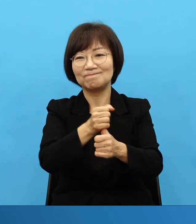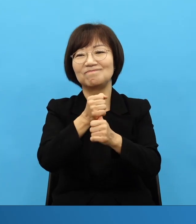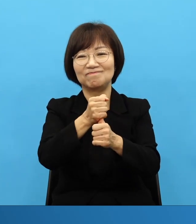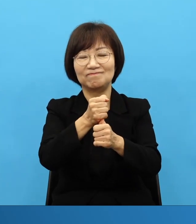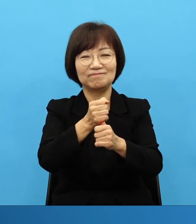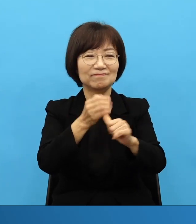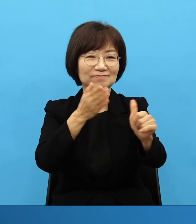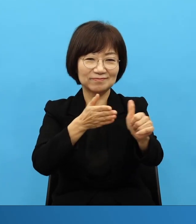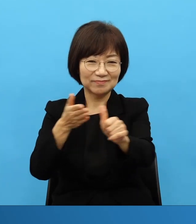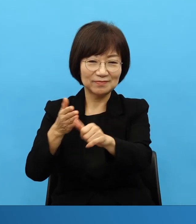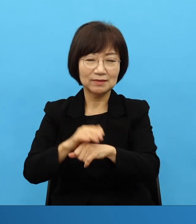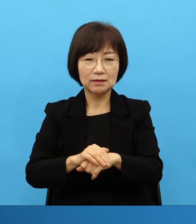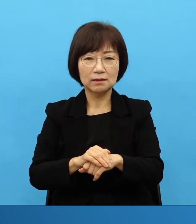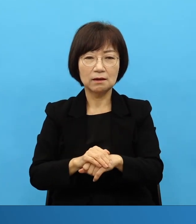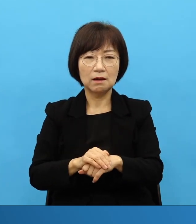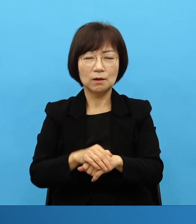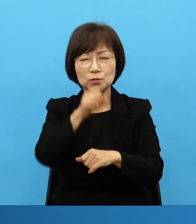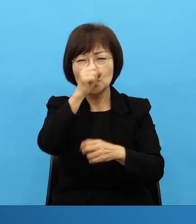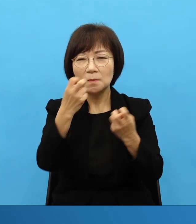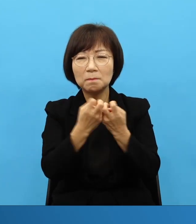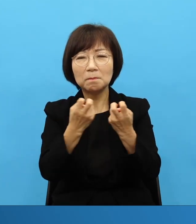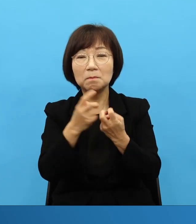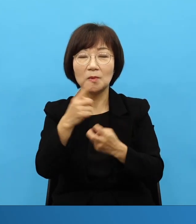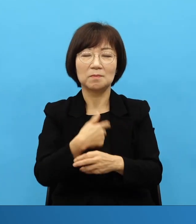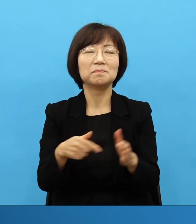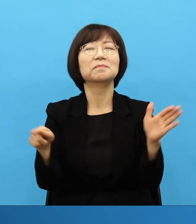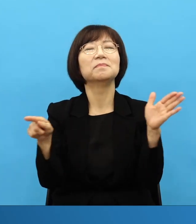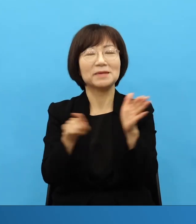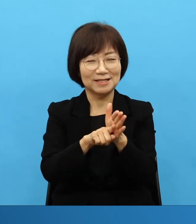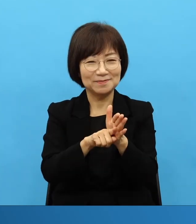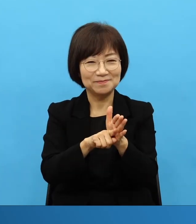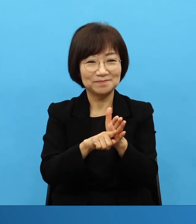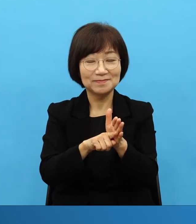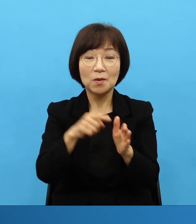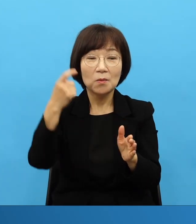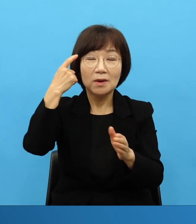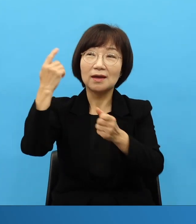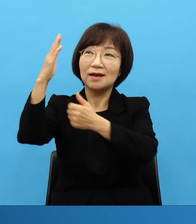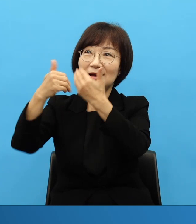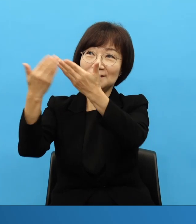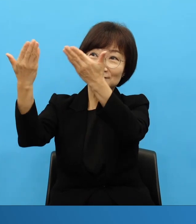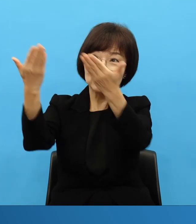today. 믿으시면 됩니다. All you need to do is 왜냐? believe. 하나님이 주신 거예요. Why? Because this is something that has